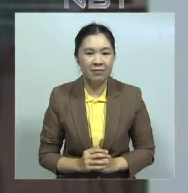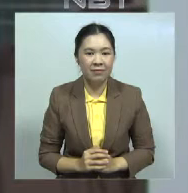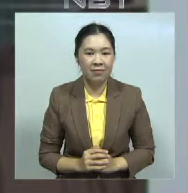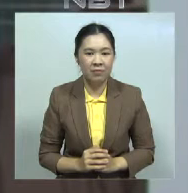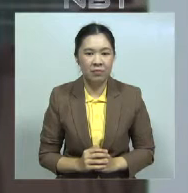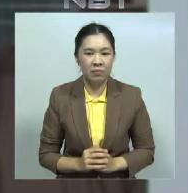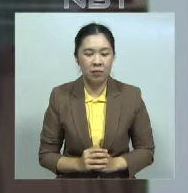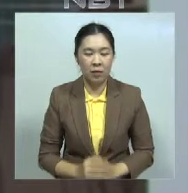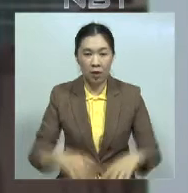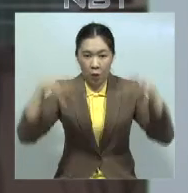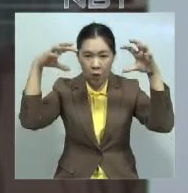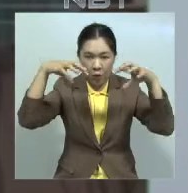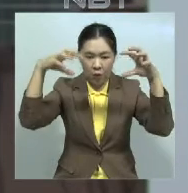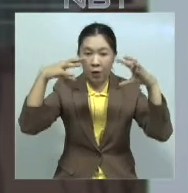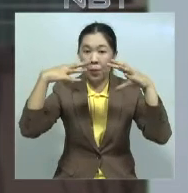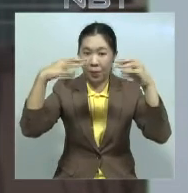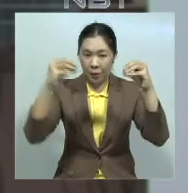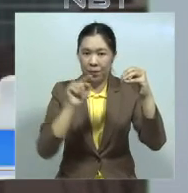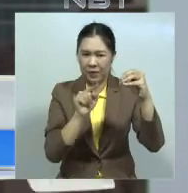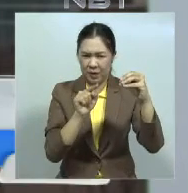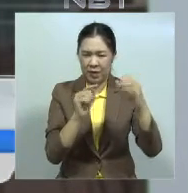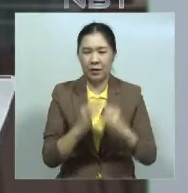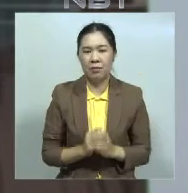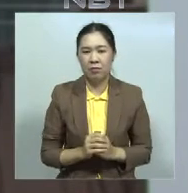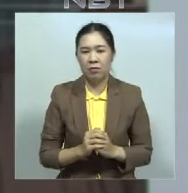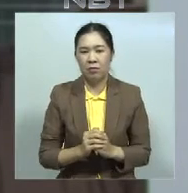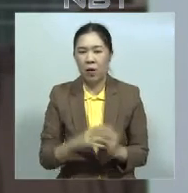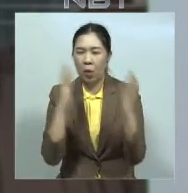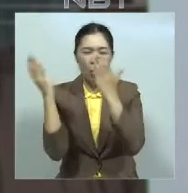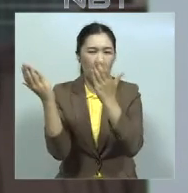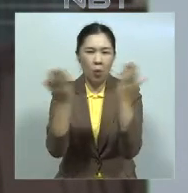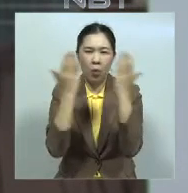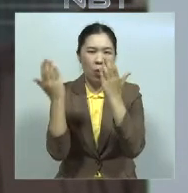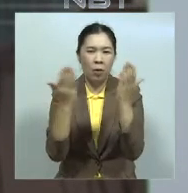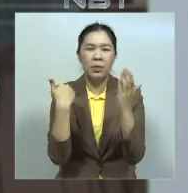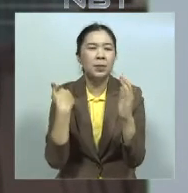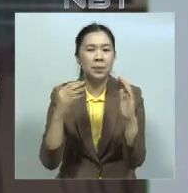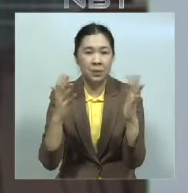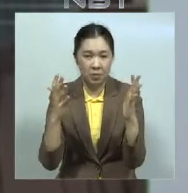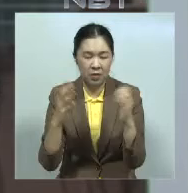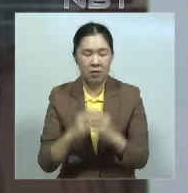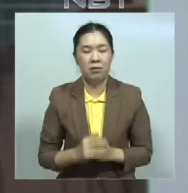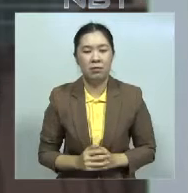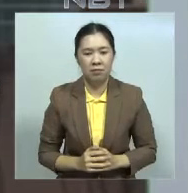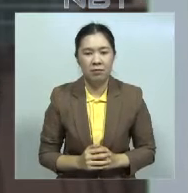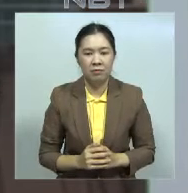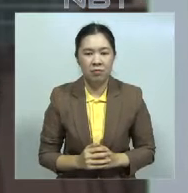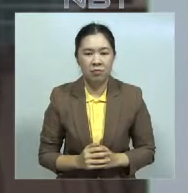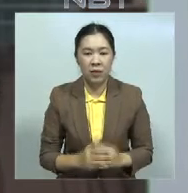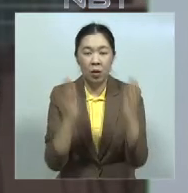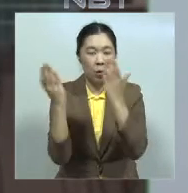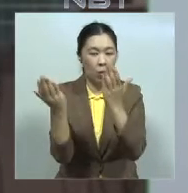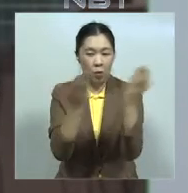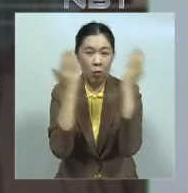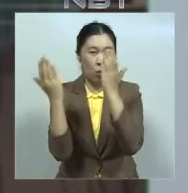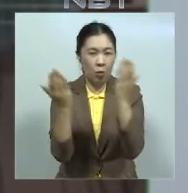กาลของฝนทิ้งช่วงก็คือว่ามันเป็นช่วงที่ลักษณะลมเนี่ยมันไม่เอื้อนะฮะไม่ใช่เป็นลักษณะลมฝนซึ่งลมนี้